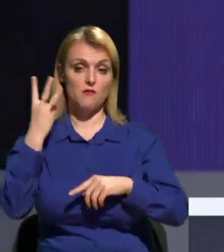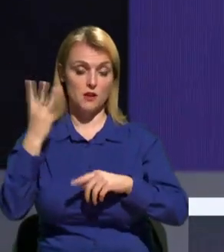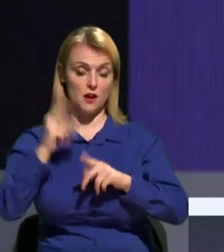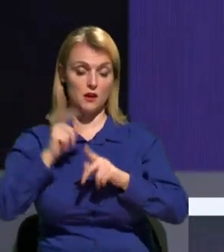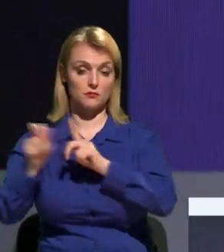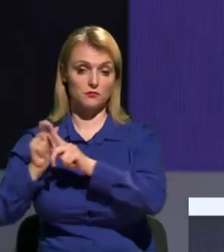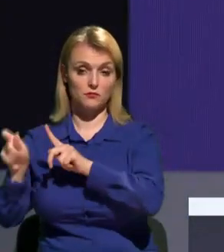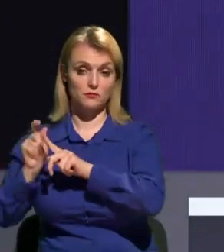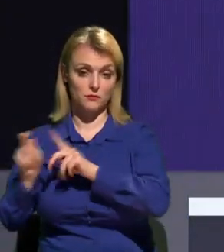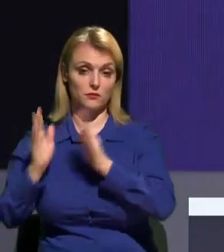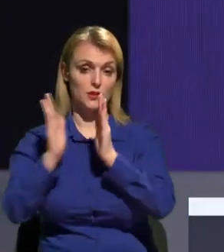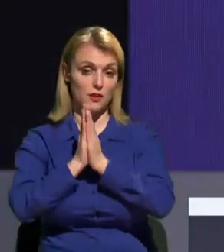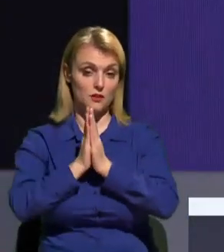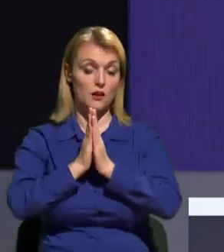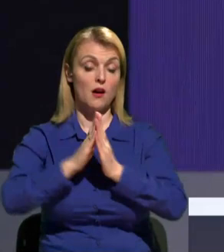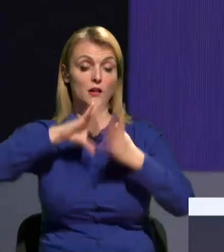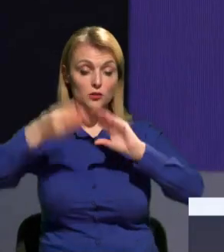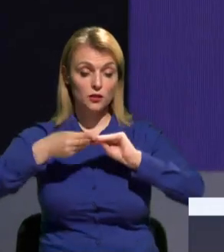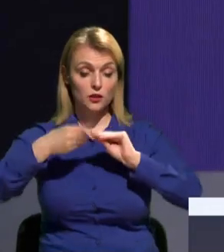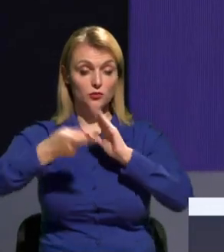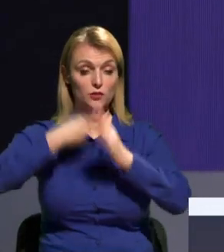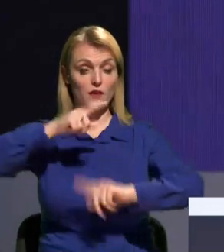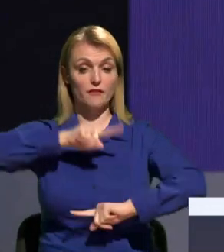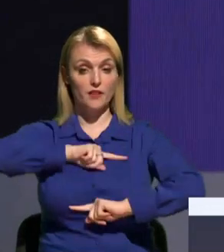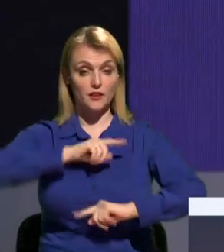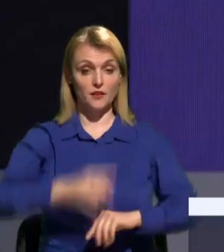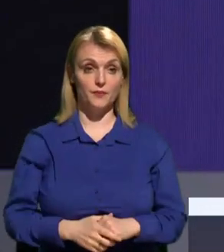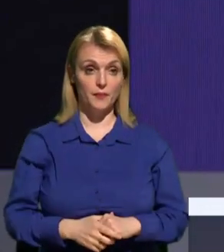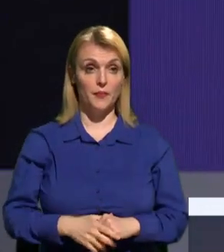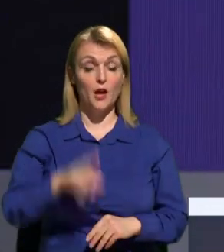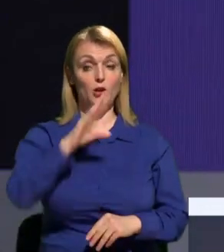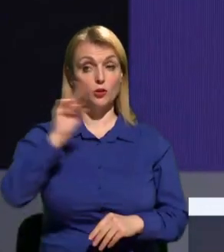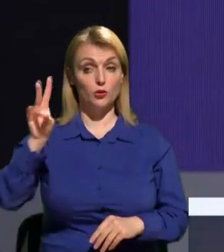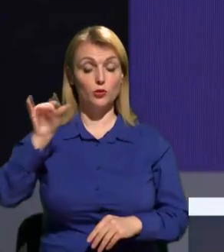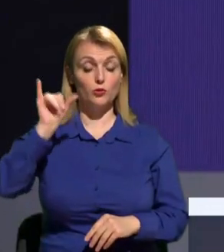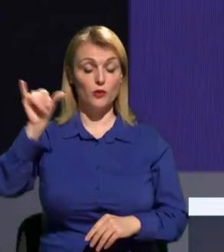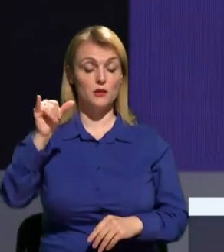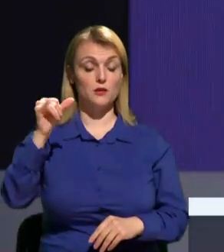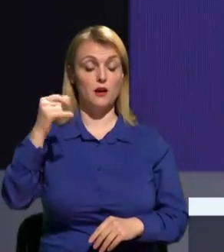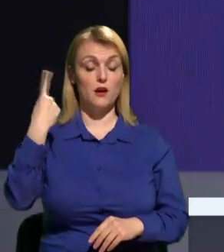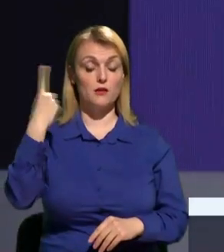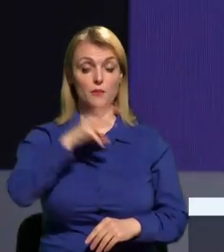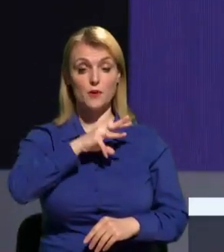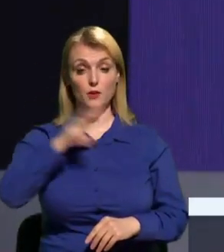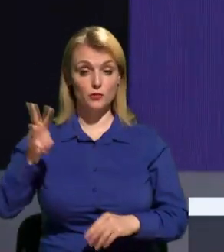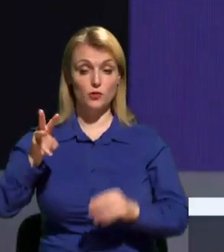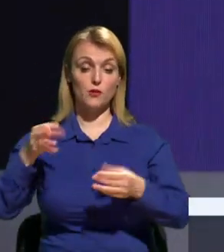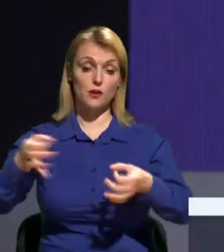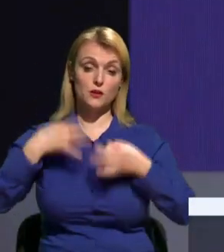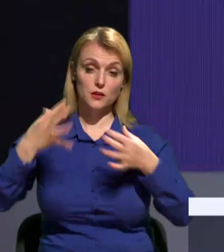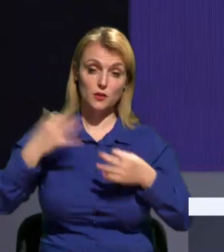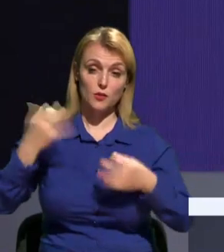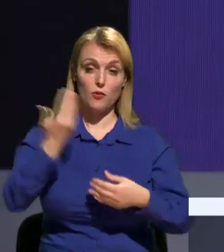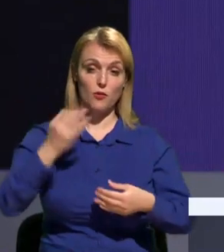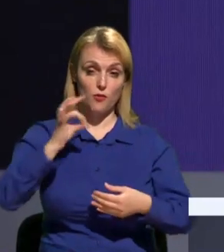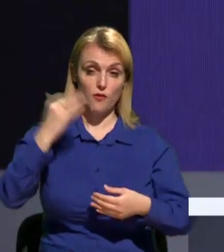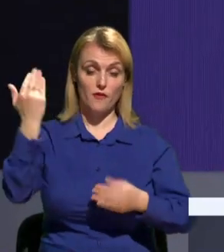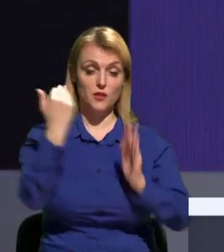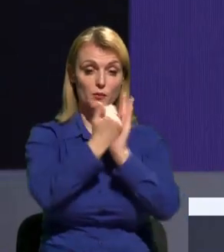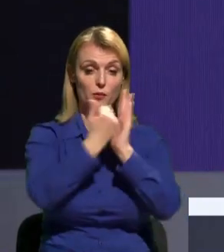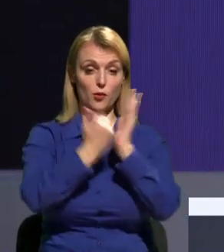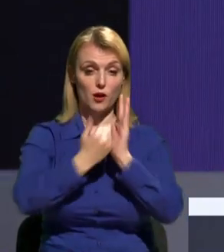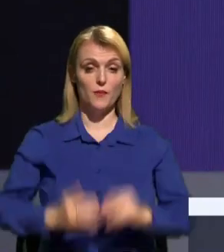finalul emisiunii. Domnule Dodon, aveți un minut la dispoziție pentru a vă prezenta platforma electorală, așa cum vă spuneam, dar nu înainte